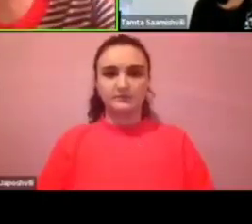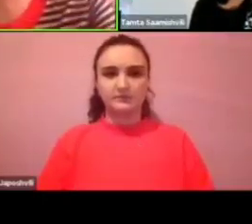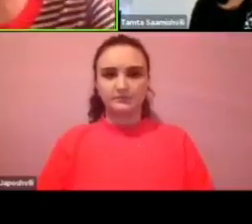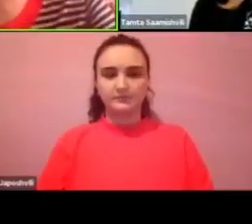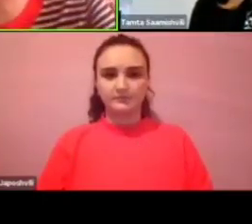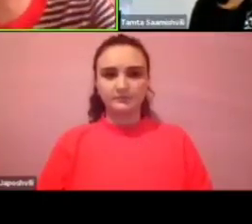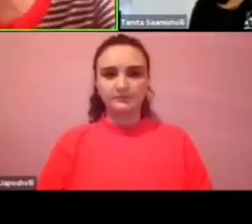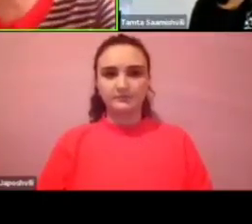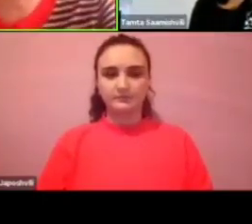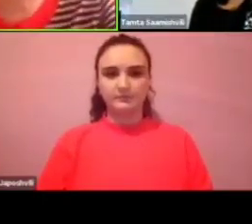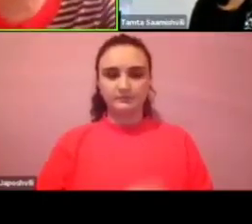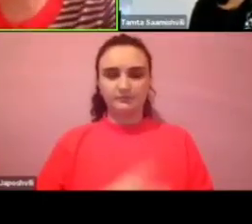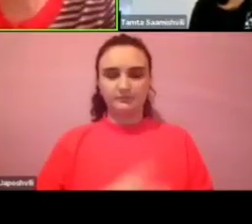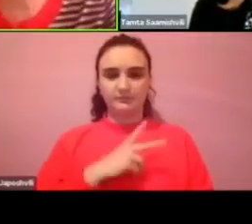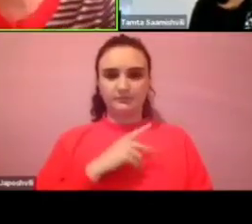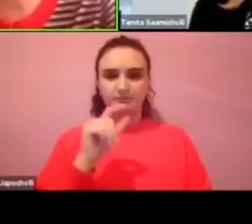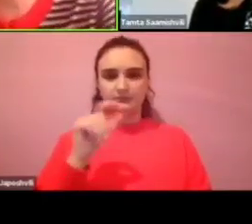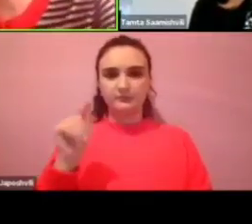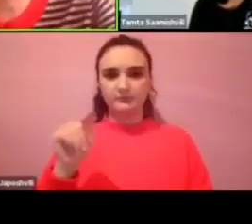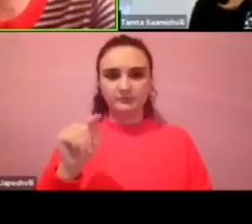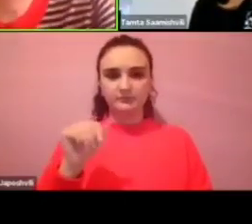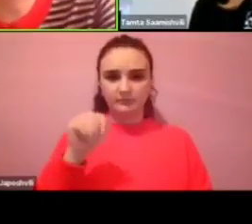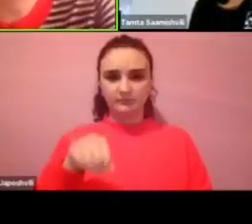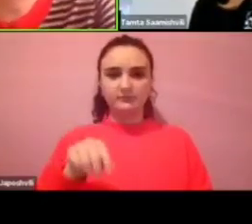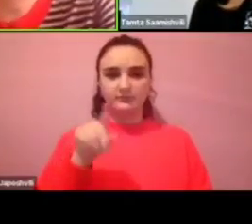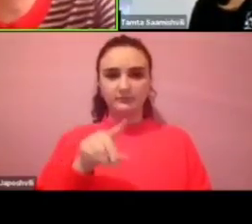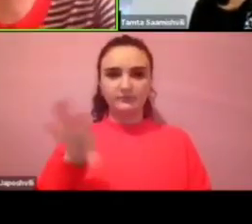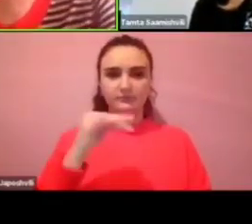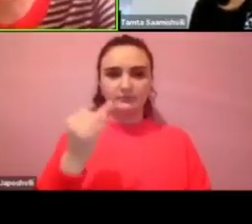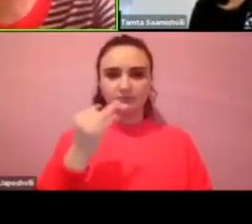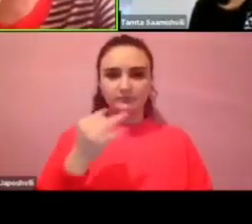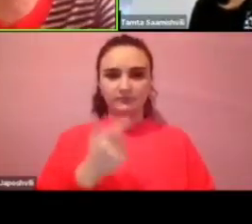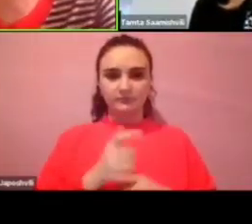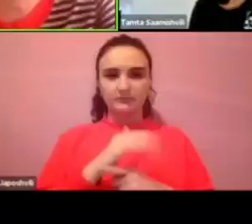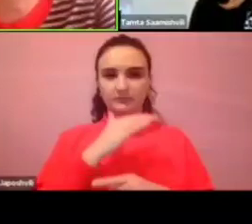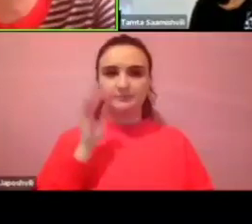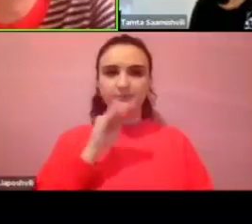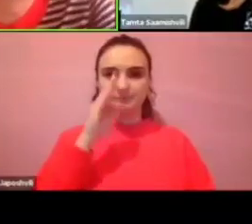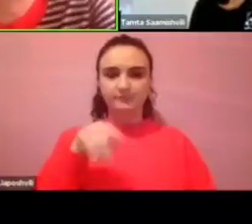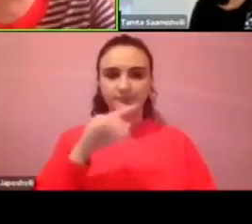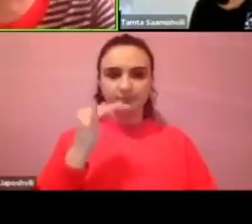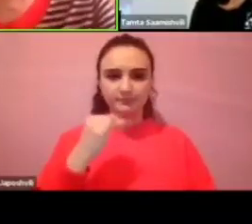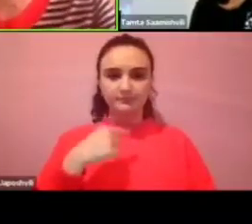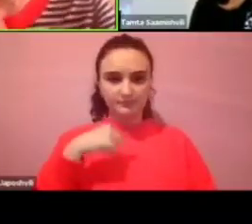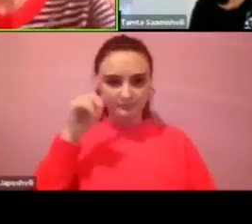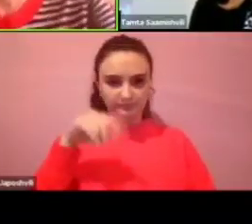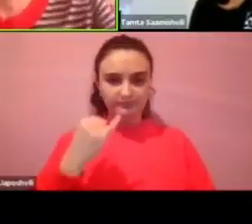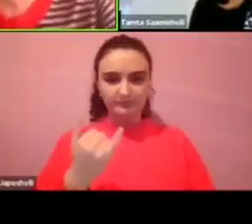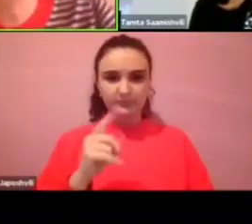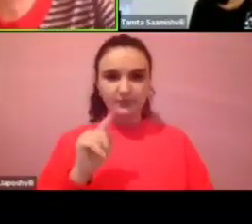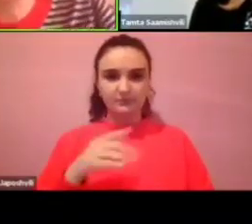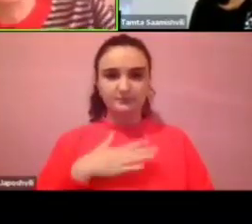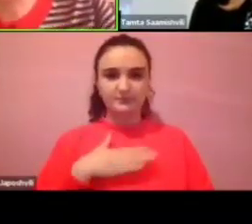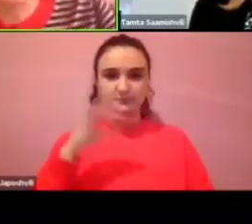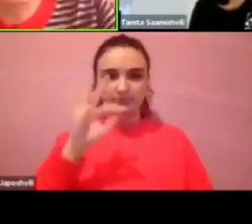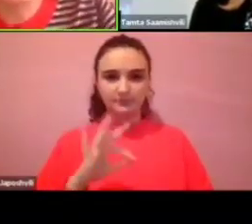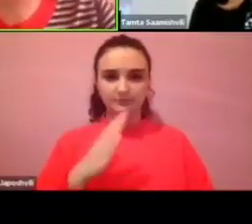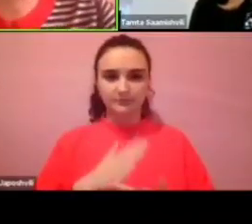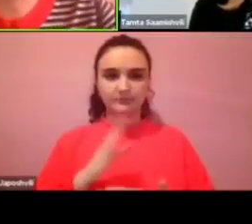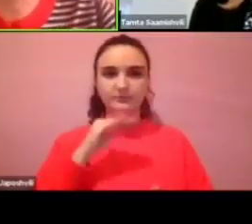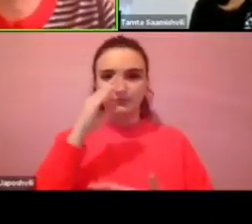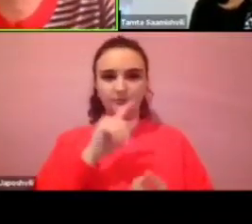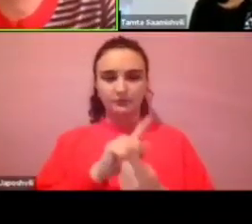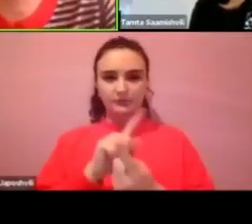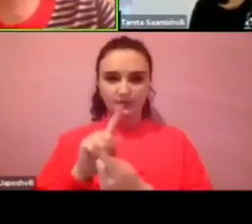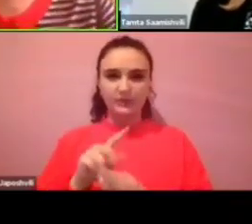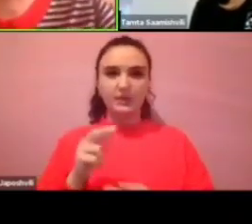იგი ინგლისური აბრევიატურა, შეიძლება ასე თქვენ გაინტერესებთ და ძალიან ბევრ მშობელს აინტერესებს და მე ვიცი ახლა რომ ჩვენ ხშირად გვაქვს მშობლებთან